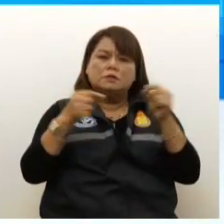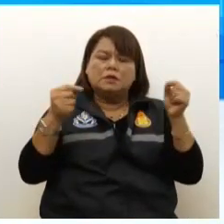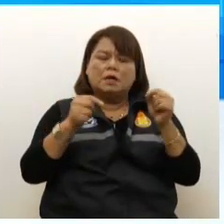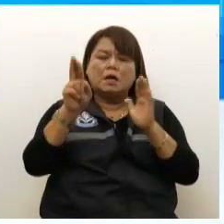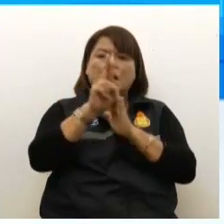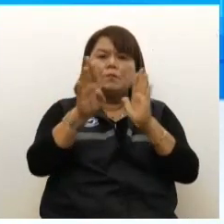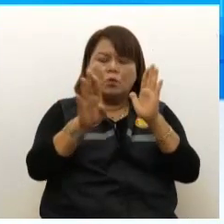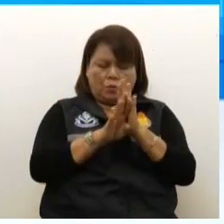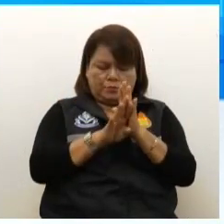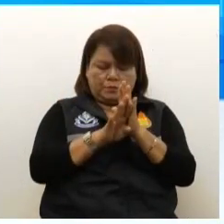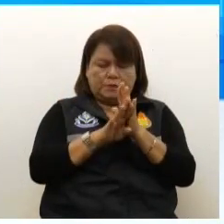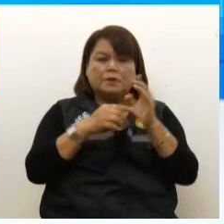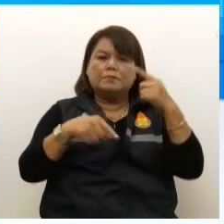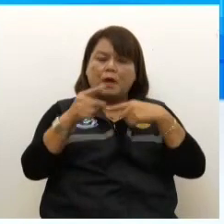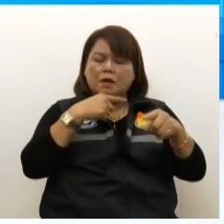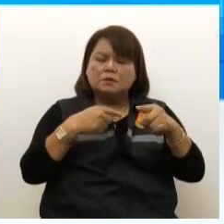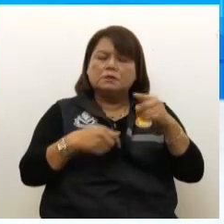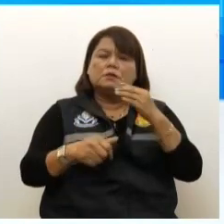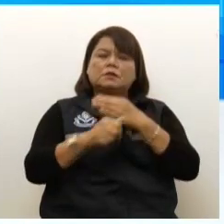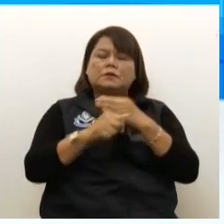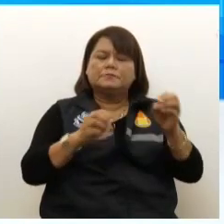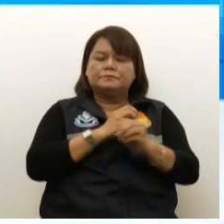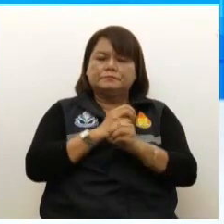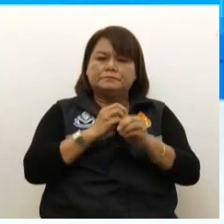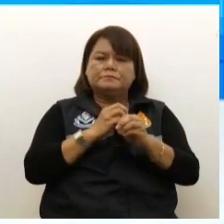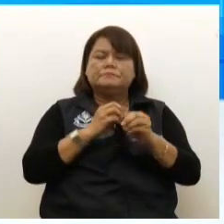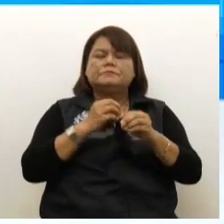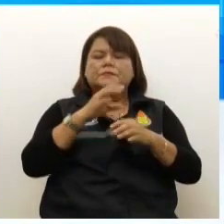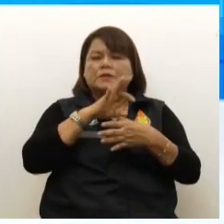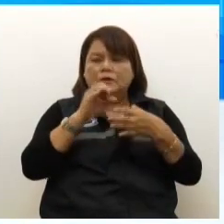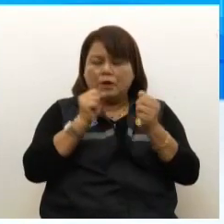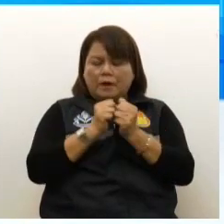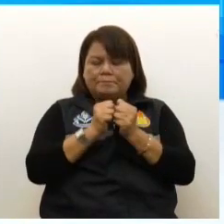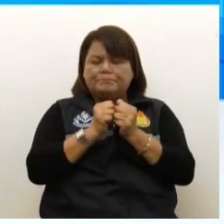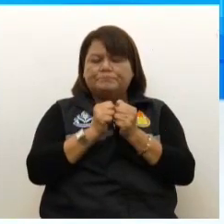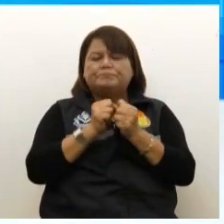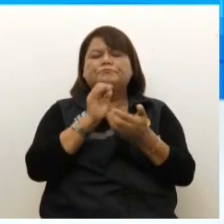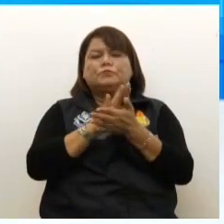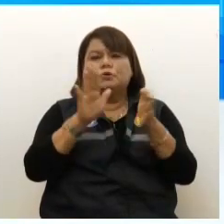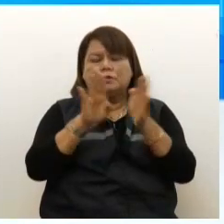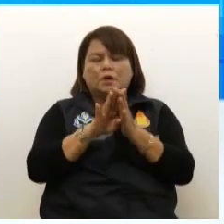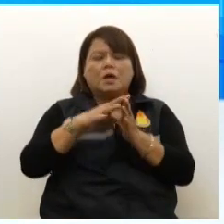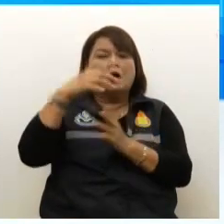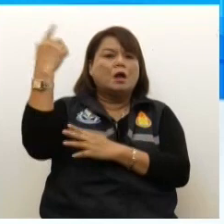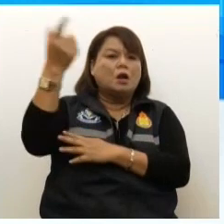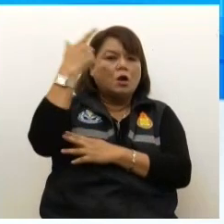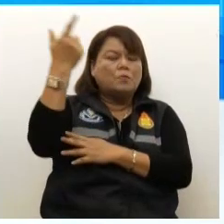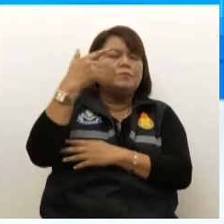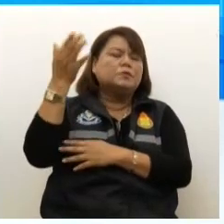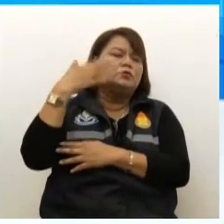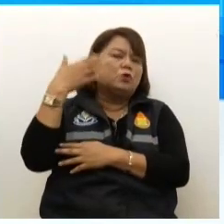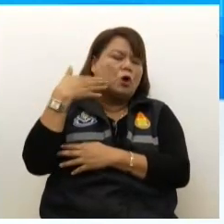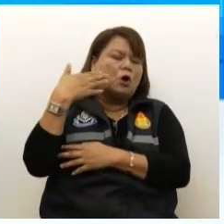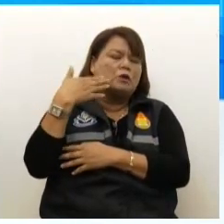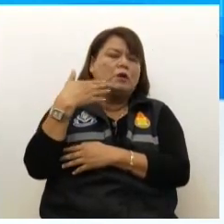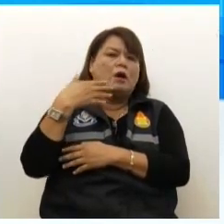บที่มันจะมาคือความปลอดภัยในห่วงเวลาปิดภาคเรียนไม่ว่าจะเป็นเรื่องลมฤดูร้อนหรือไม่ว่า